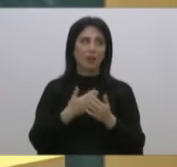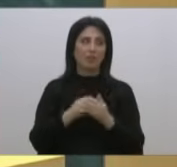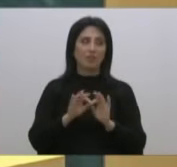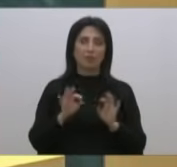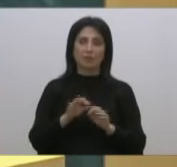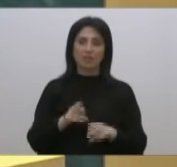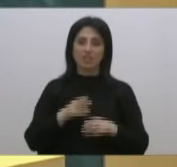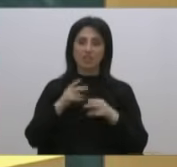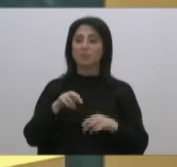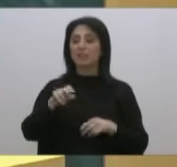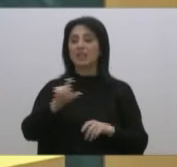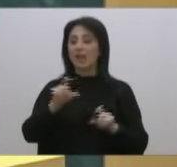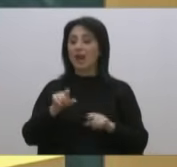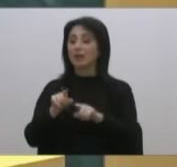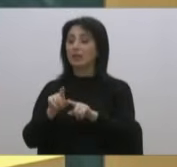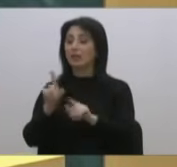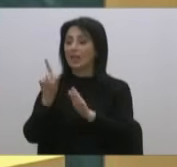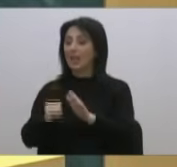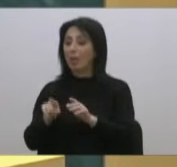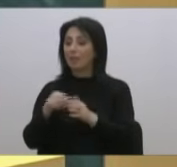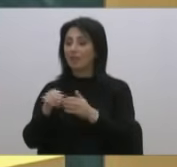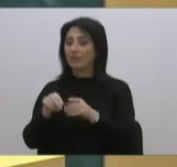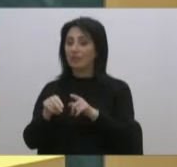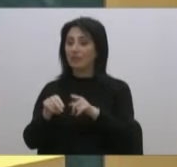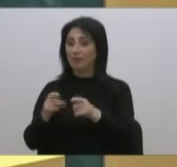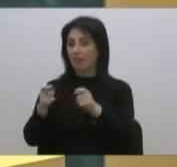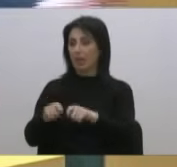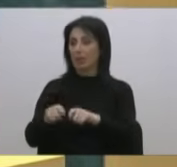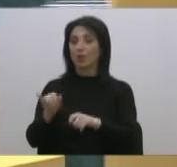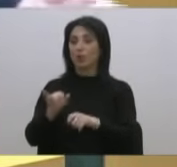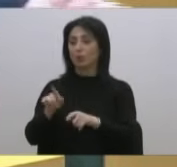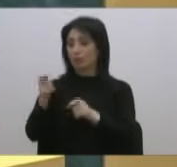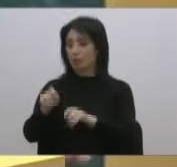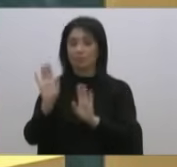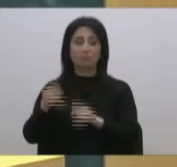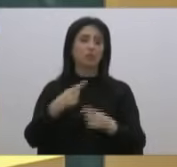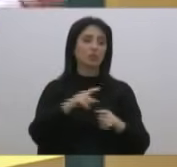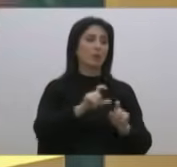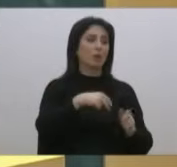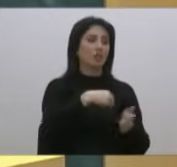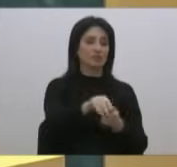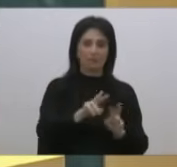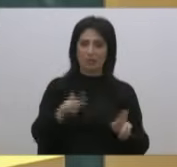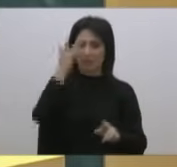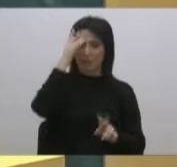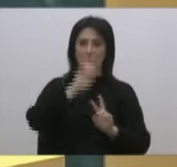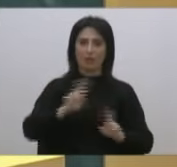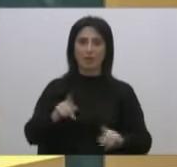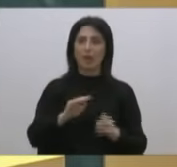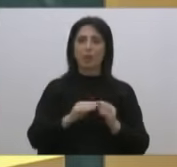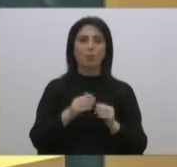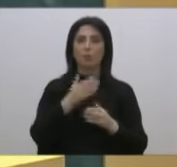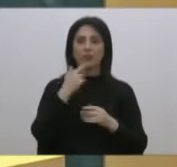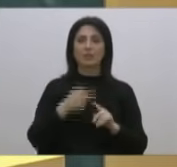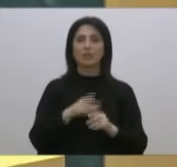მოვიყვანოთ, რომ ყოველდღე ჩადიხარ მაღაზიაში, სადაც იაფათ არის და ერთხელ ნახე, რომ დაკეტილია. არაფერი, წახვალ სხვა მაღაზიაში და იქ იყიდი. დღეს ასეთი პრობლემა